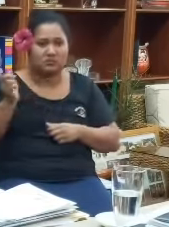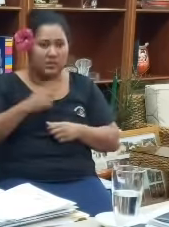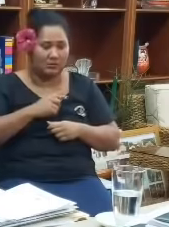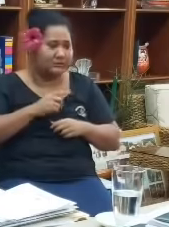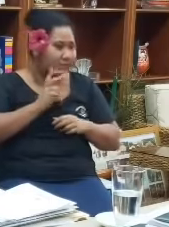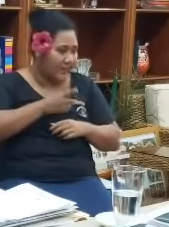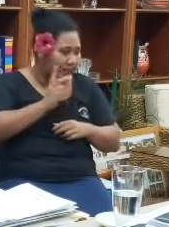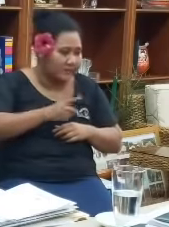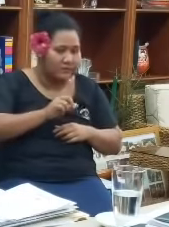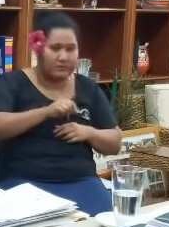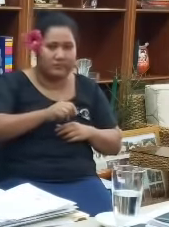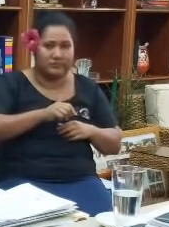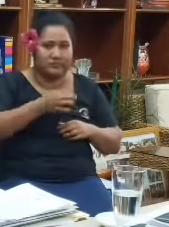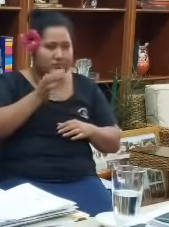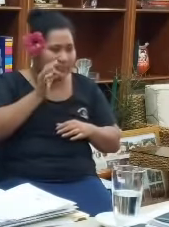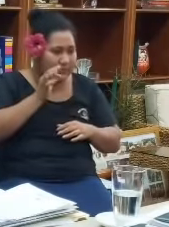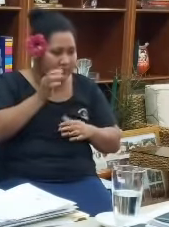fa